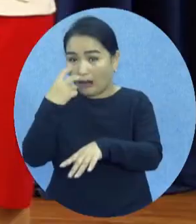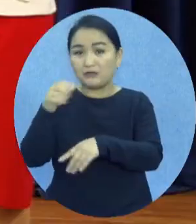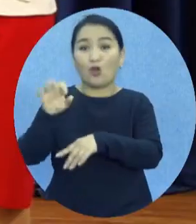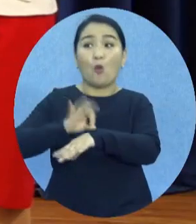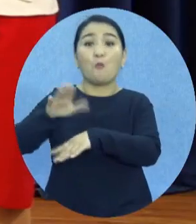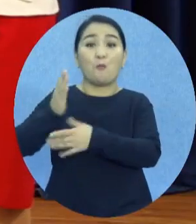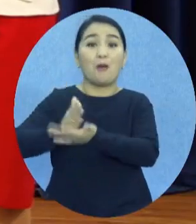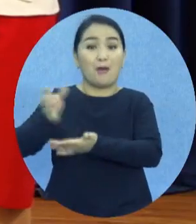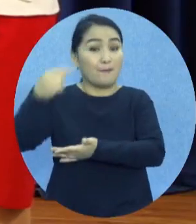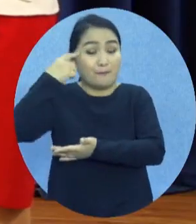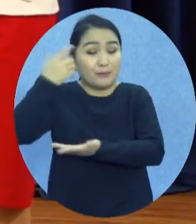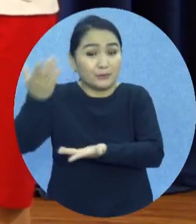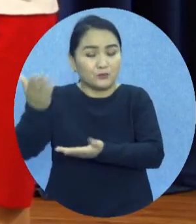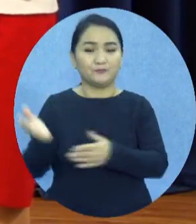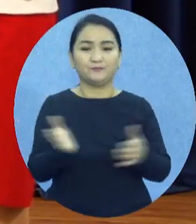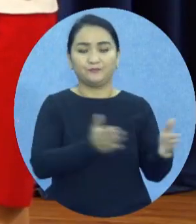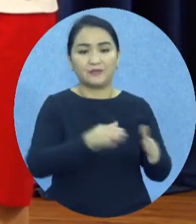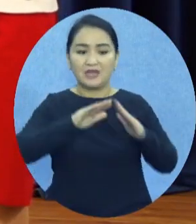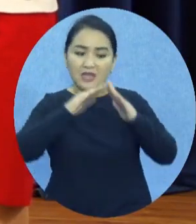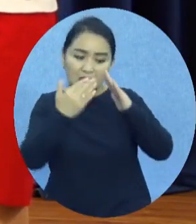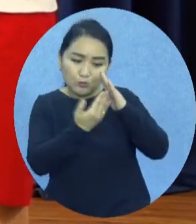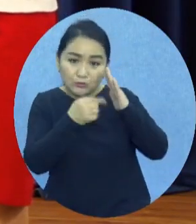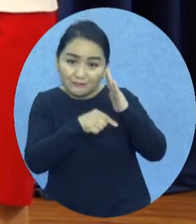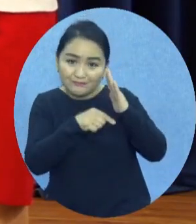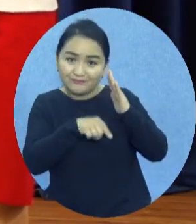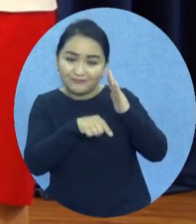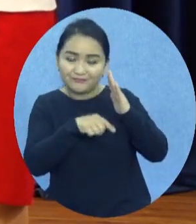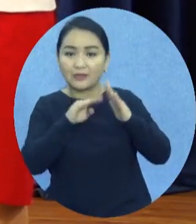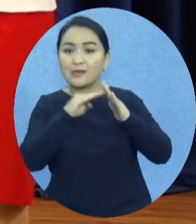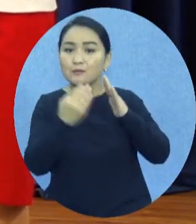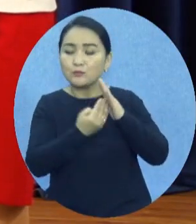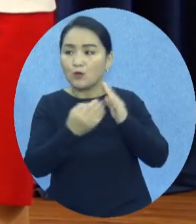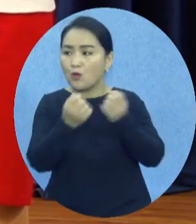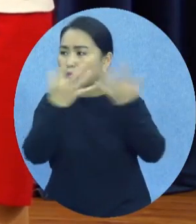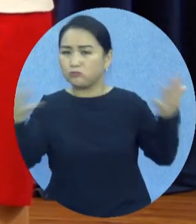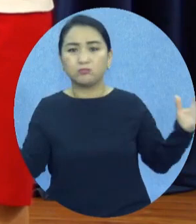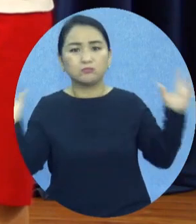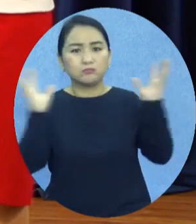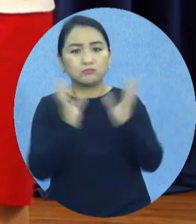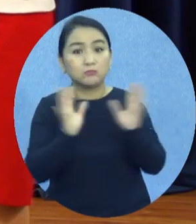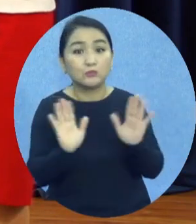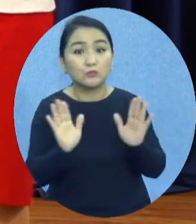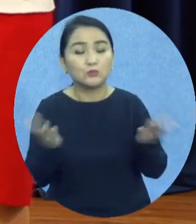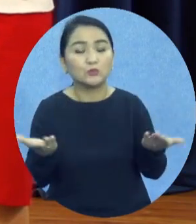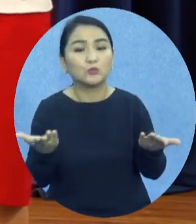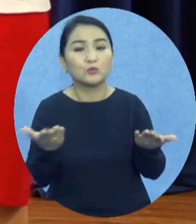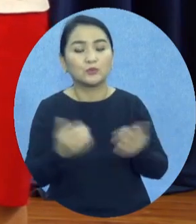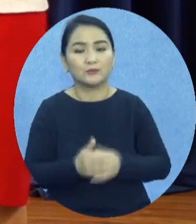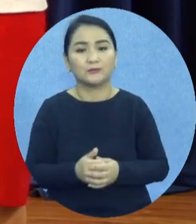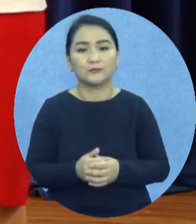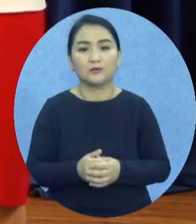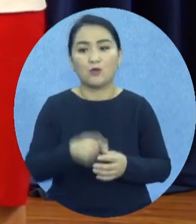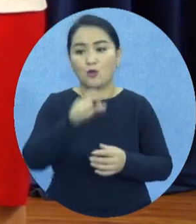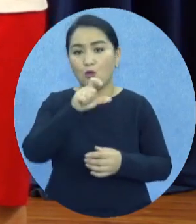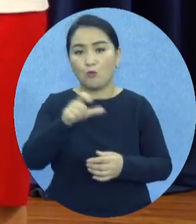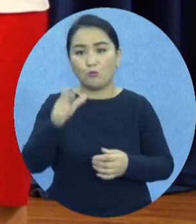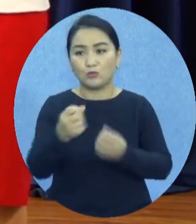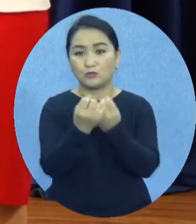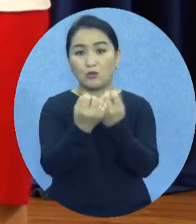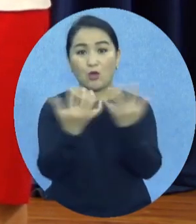бүлэрээ гэдэг энэ шалтгаан юунд байгаа вэ? Олоолаа цуглуулж болохгүй байгаагийн цааш шалтгаан хамгийн гол юу нэг вэ? За олоолаа цуглуулж болохгүйгийн шалтгаан